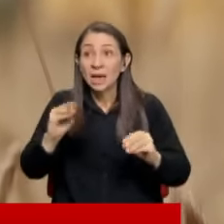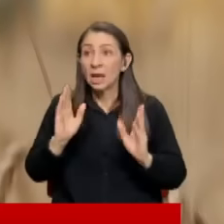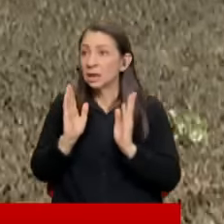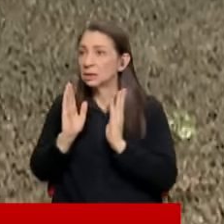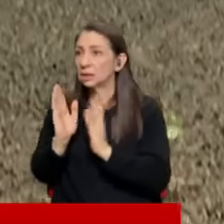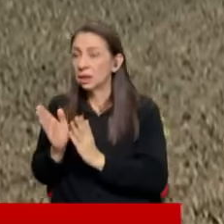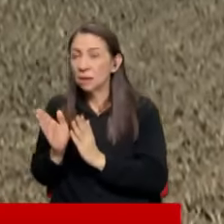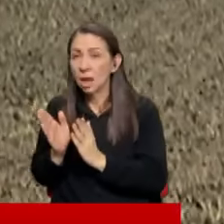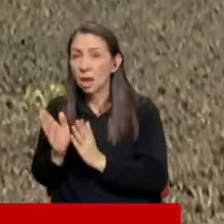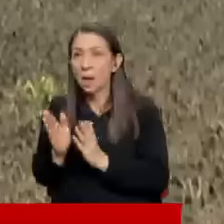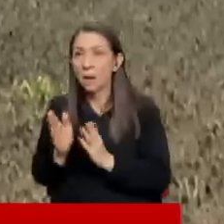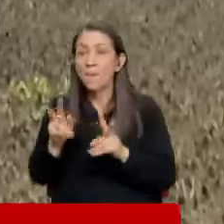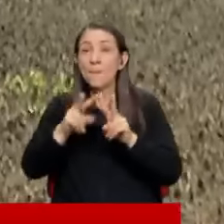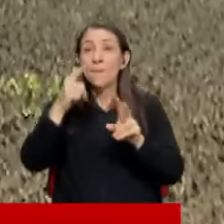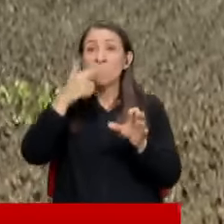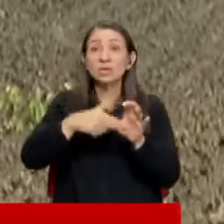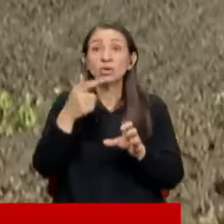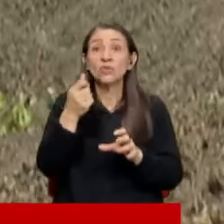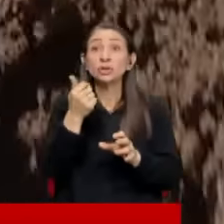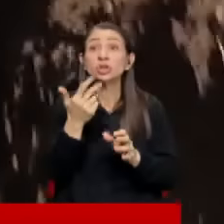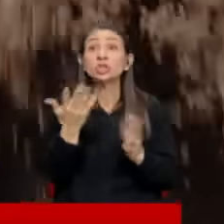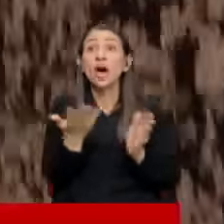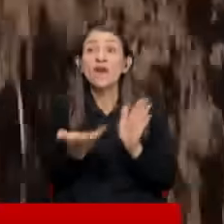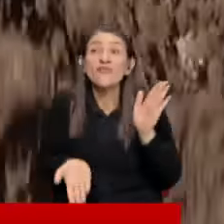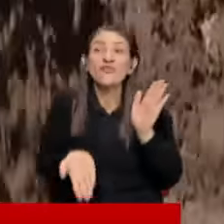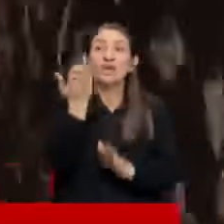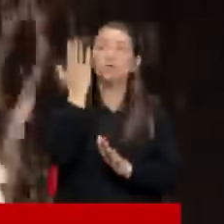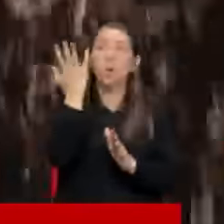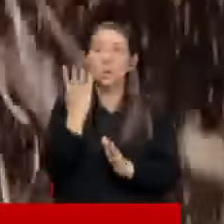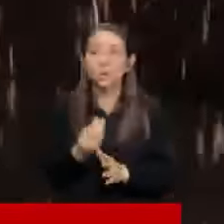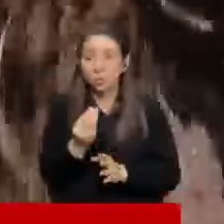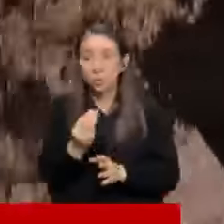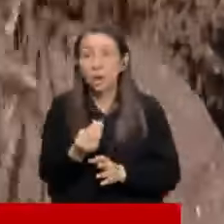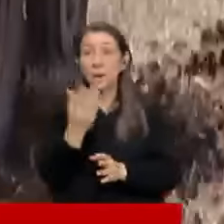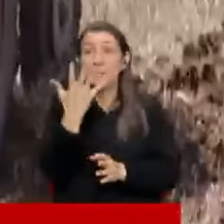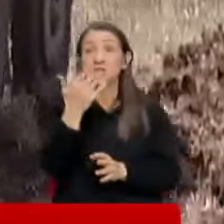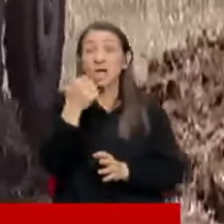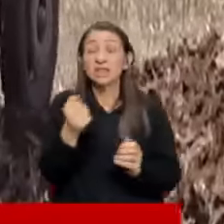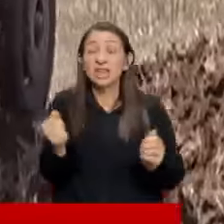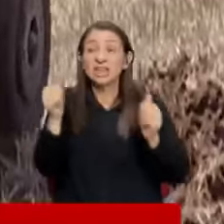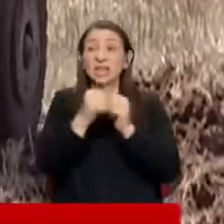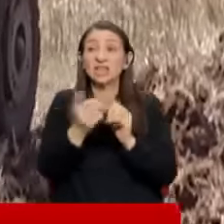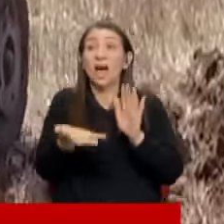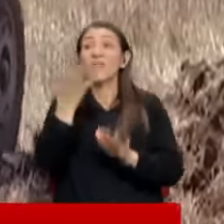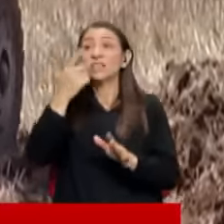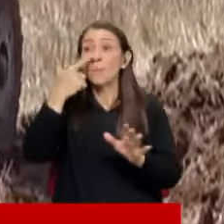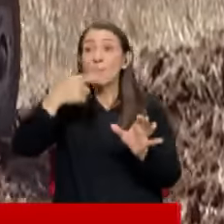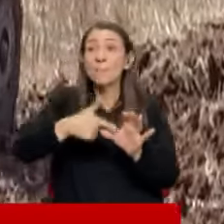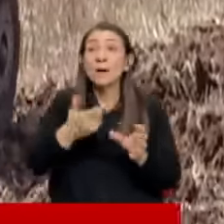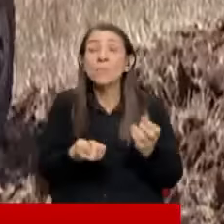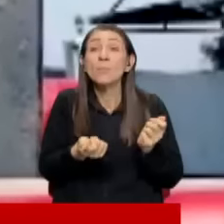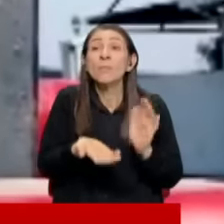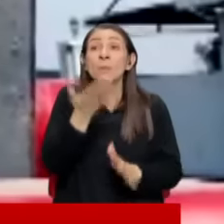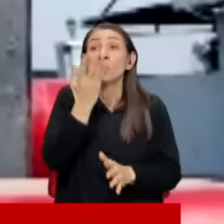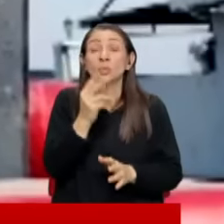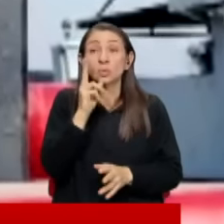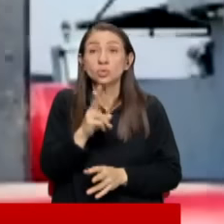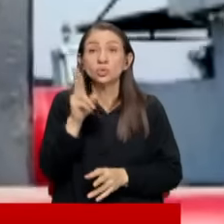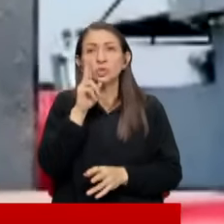döndüğünde mazot fiyatlarının çok daha yukarıda olduğunu, 5-6 kat daha fazla arttığını görüyoruz.